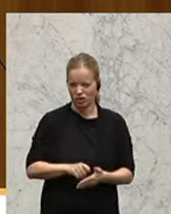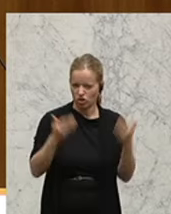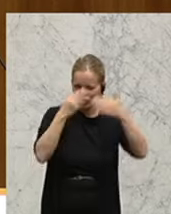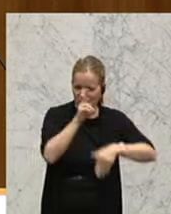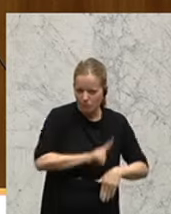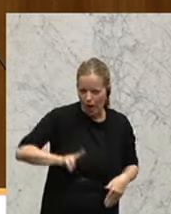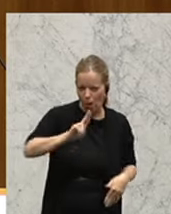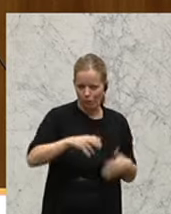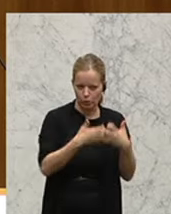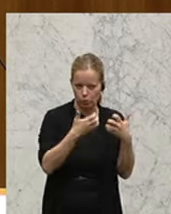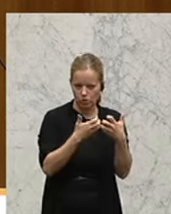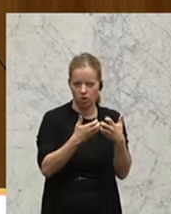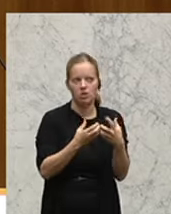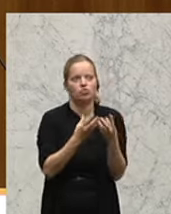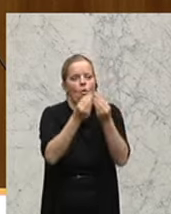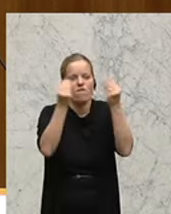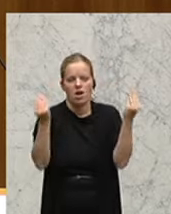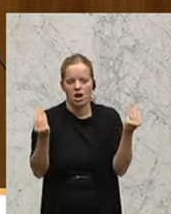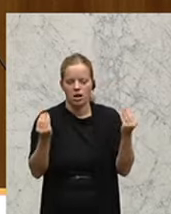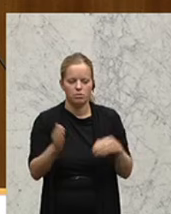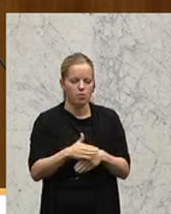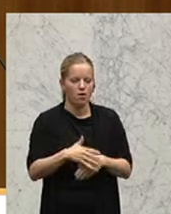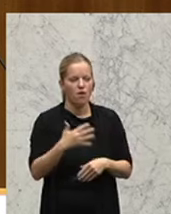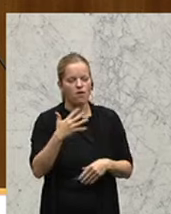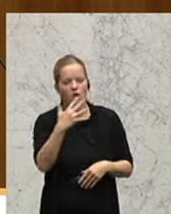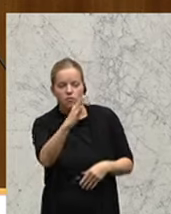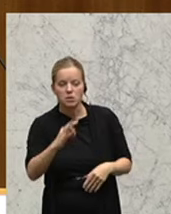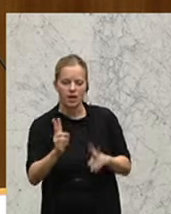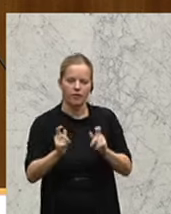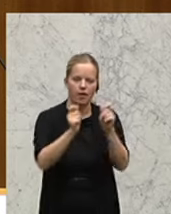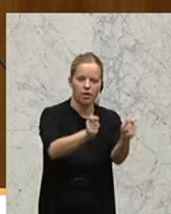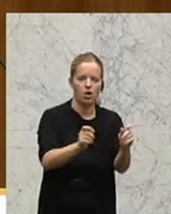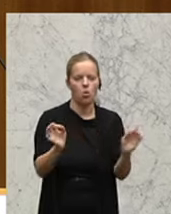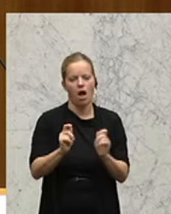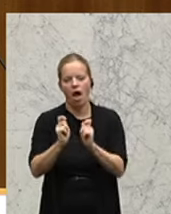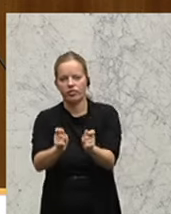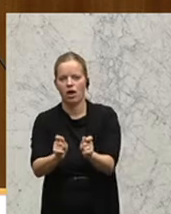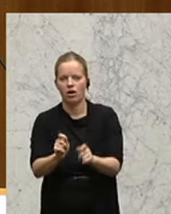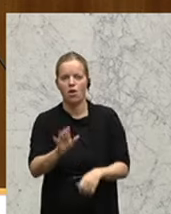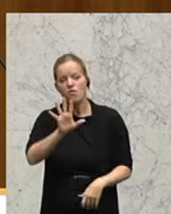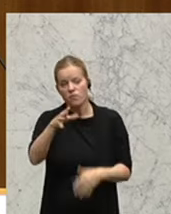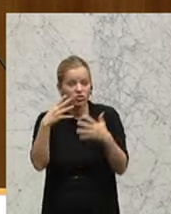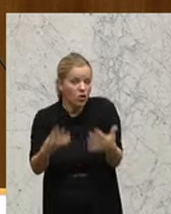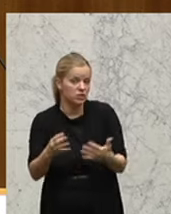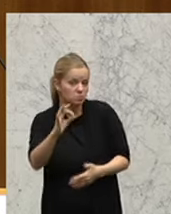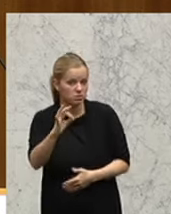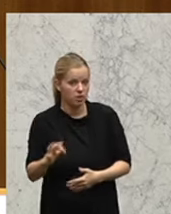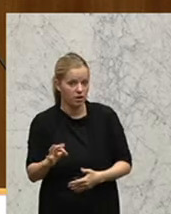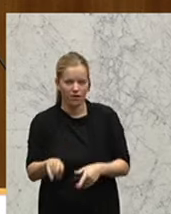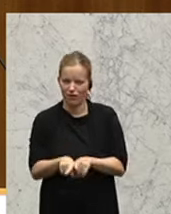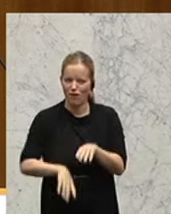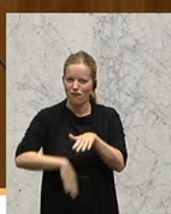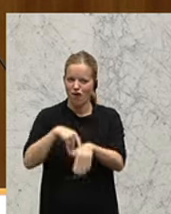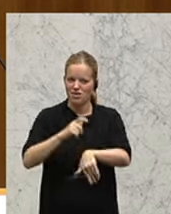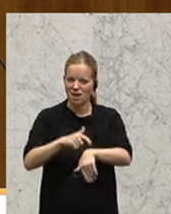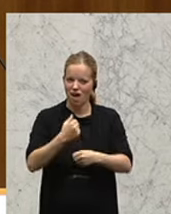fehlt jeder Rahmen. Ich kann 5% Elternteilzeit beantragen, ich kann aber auch 95% Elternteilzeit beantragen, also quasi